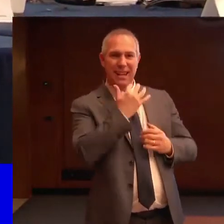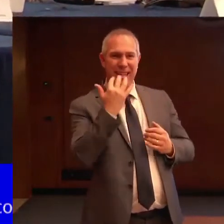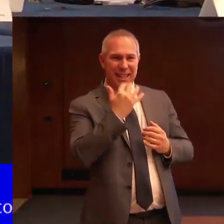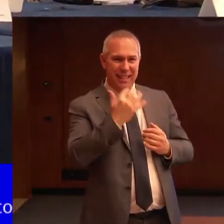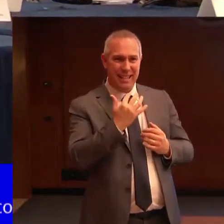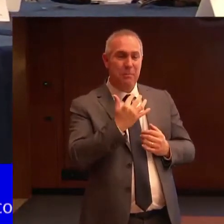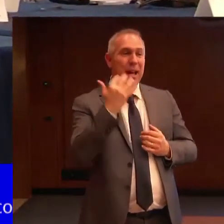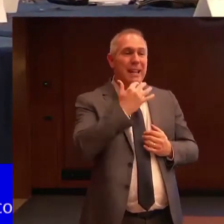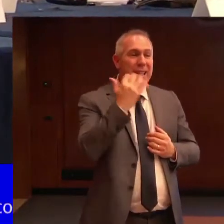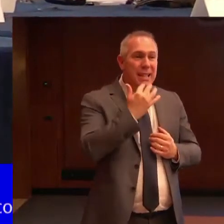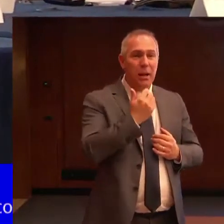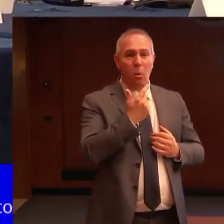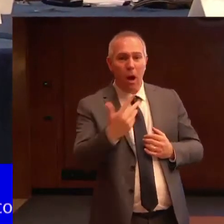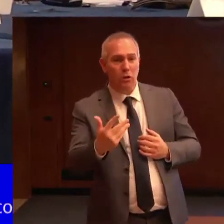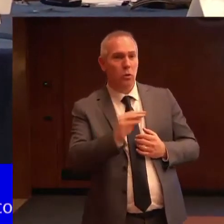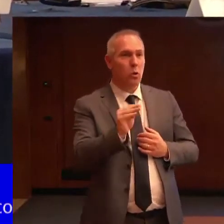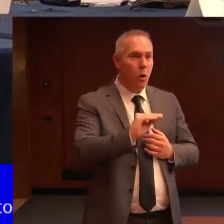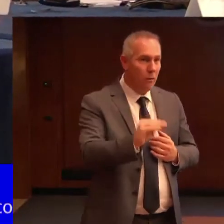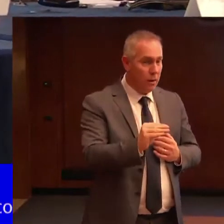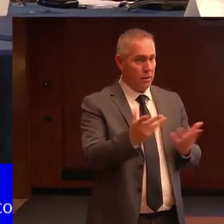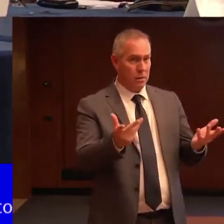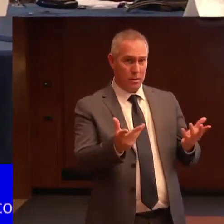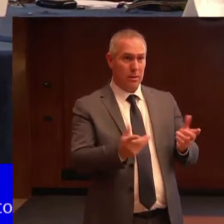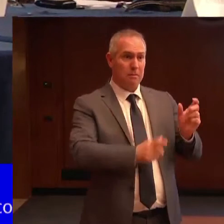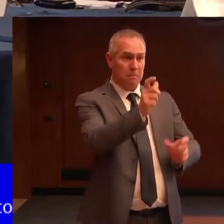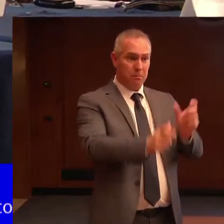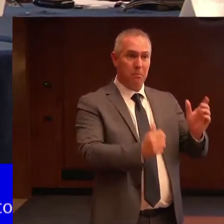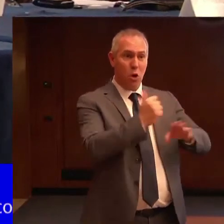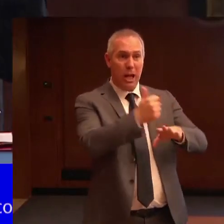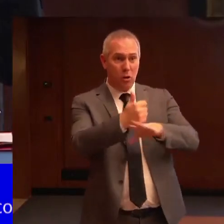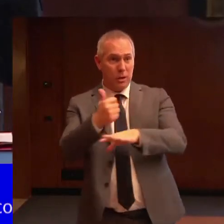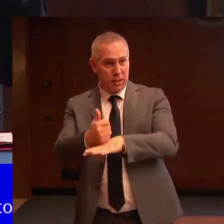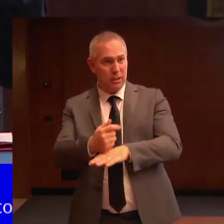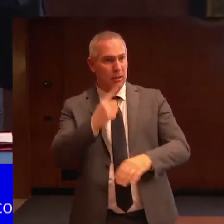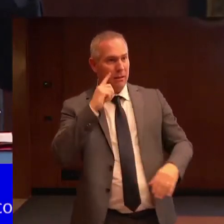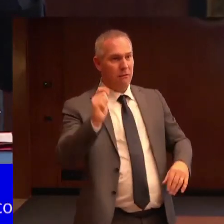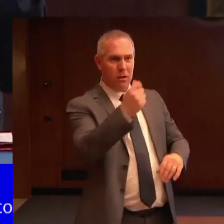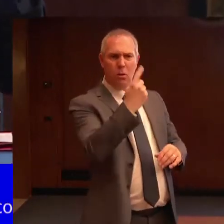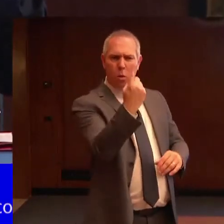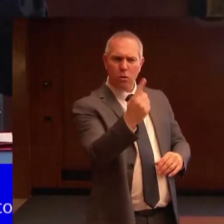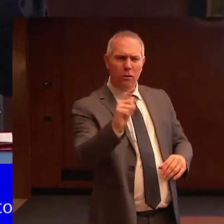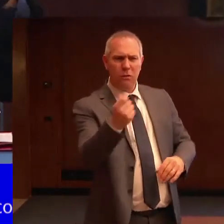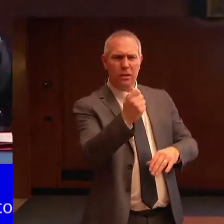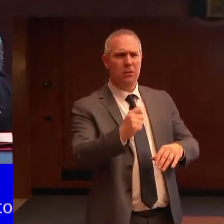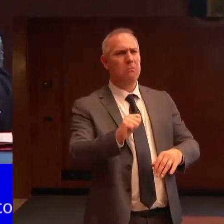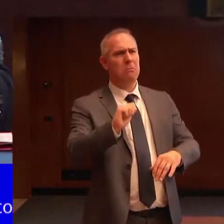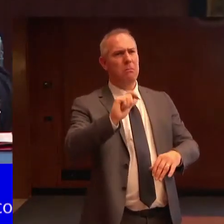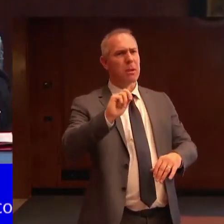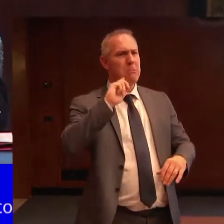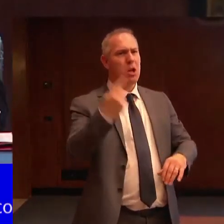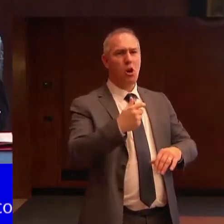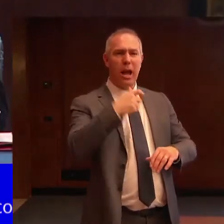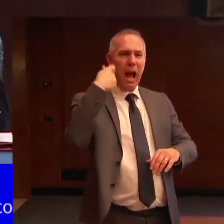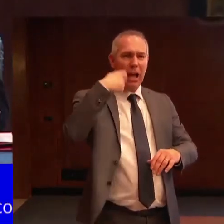quanto. Bene, tutti questi i protagonisti del film, uno dei quali ha vinto il premio miglior attore esordiente,